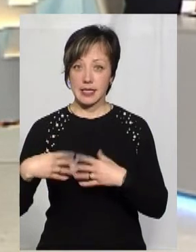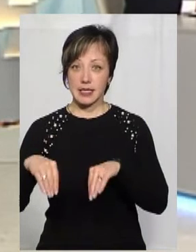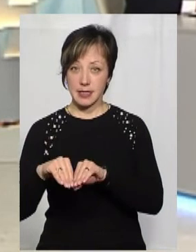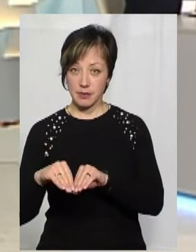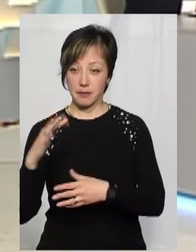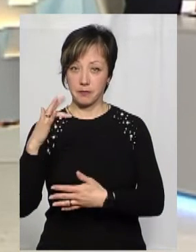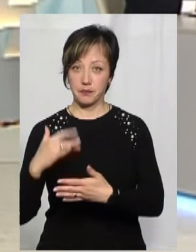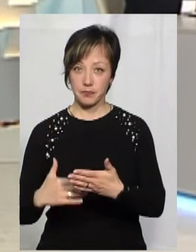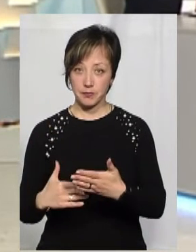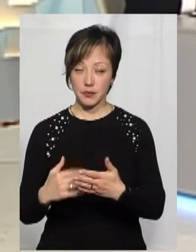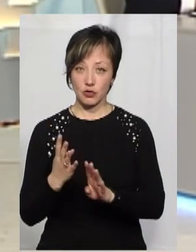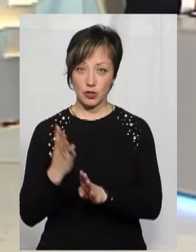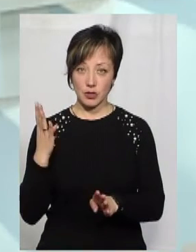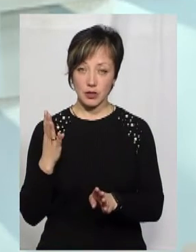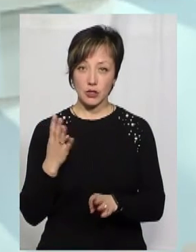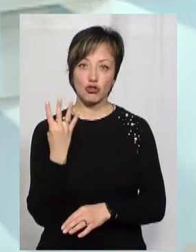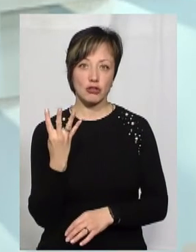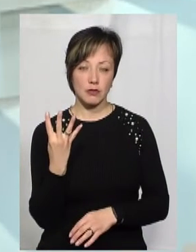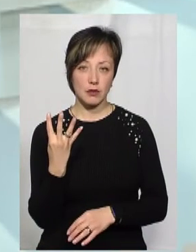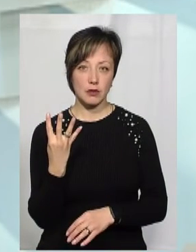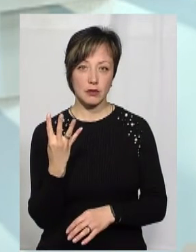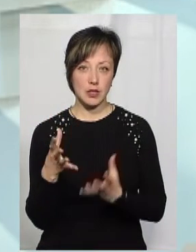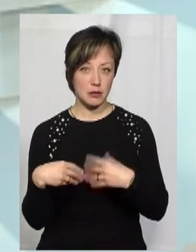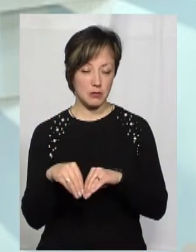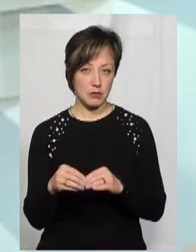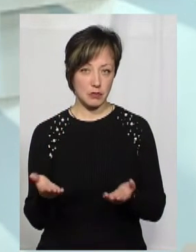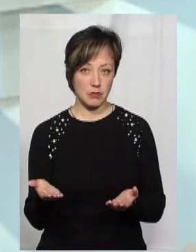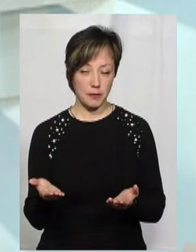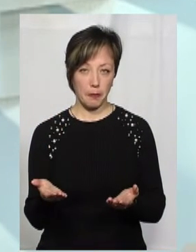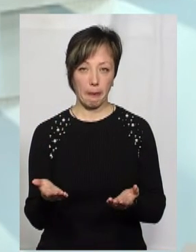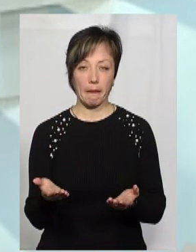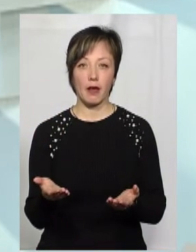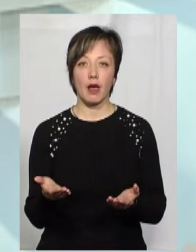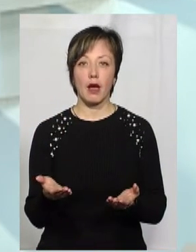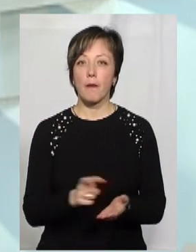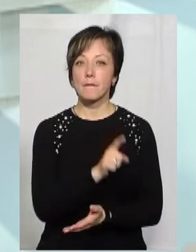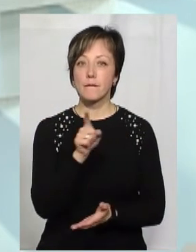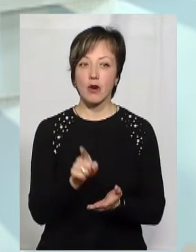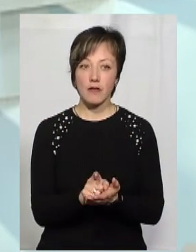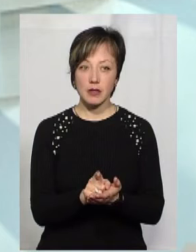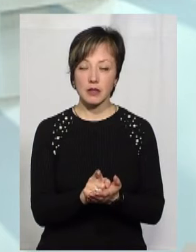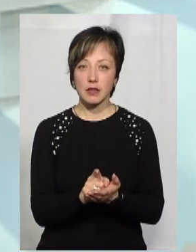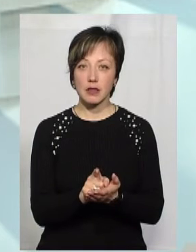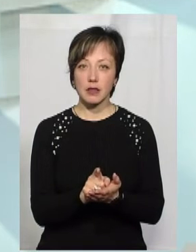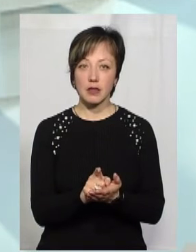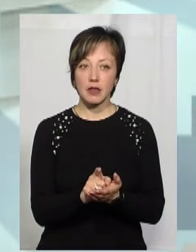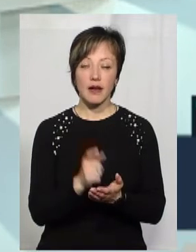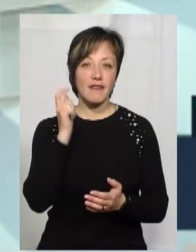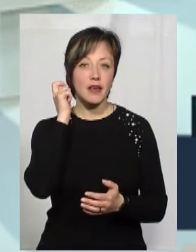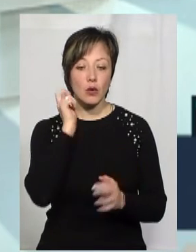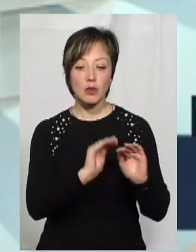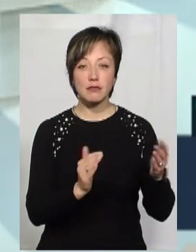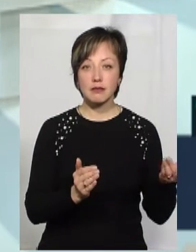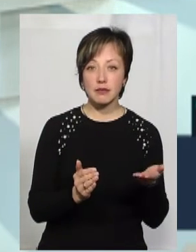це те, що ми називаємо в побуті черга, стоїть 4 людей. І ми повинні, в залежності від того, якого віку